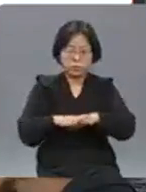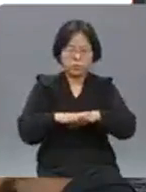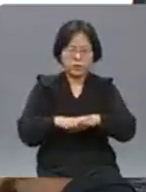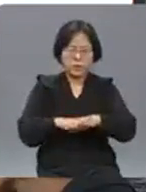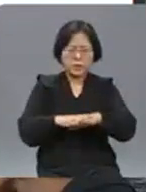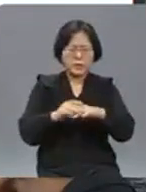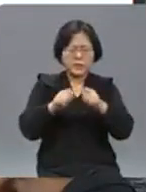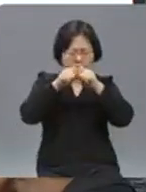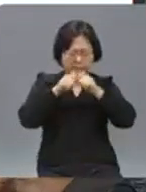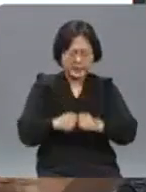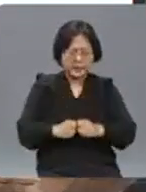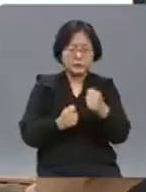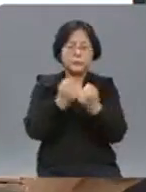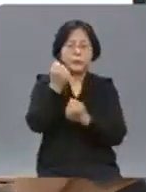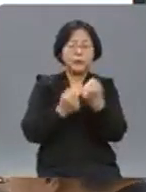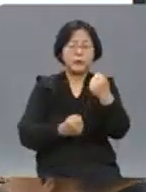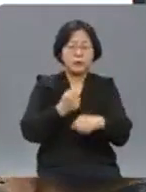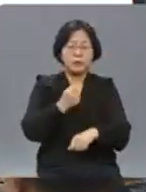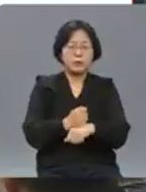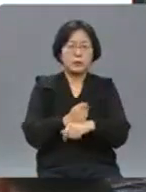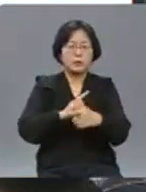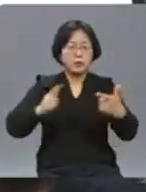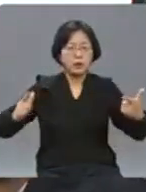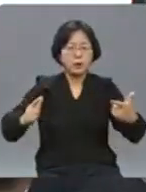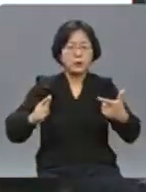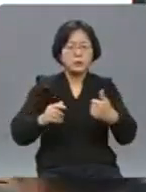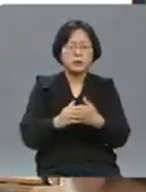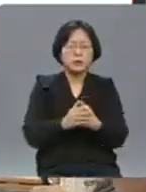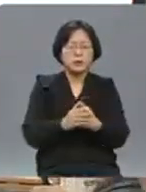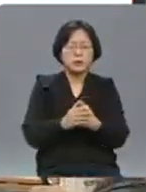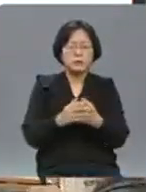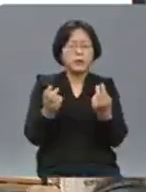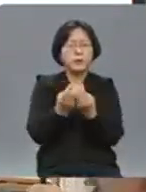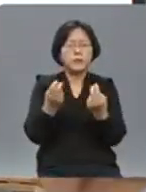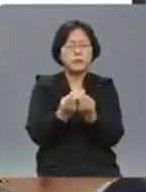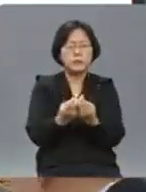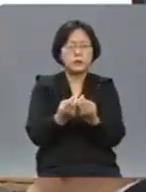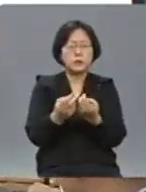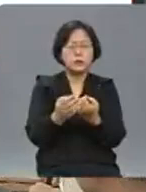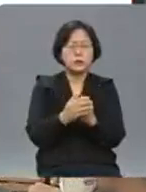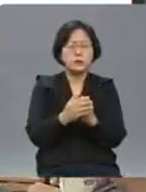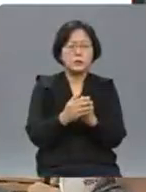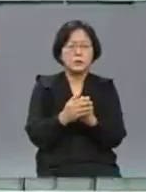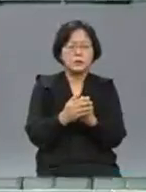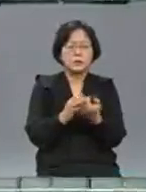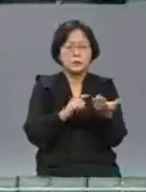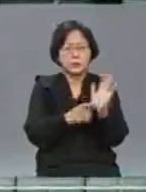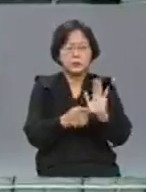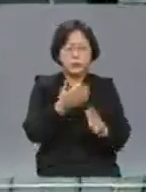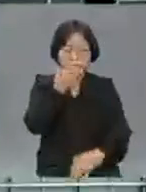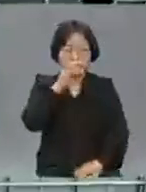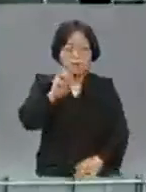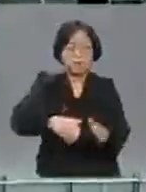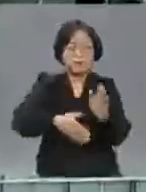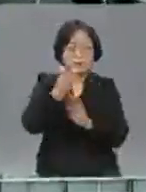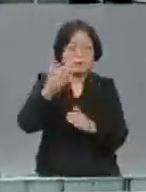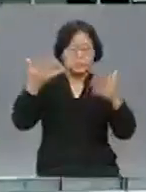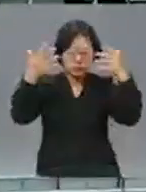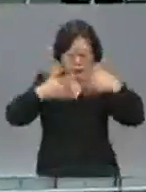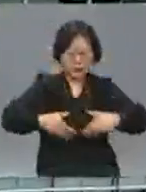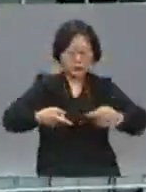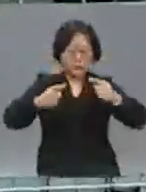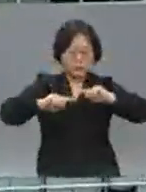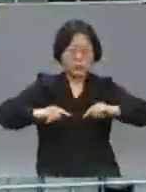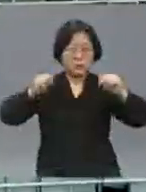주민들에게 상세하게 설명을 하고 이런 전통이 있기 때문에 공개가 가능하지 않나 정도. 광주시는 조건부